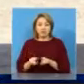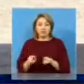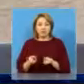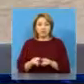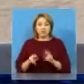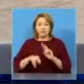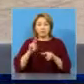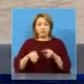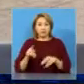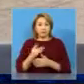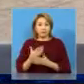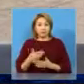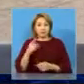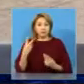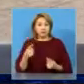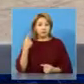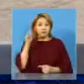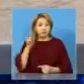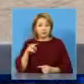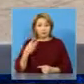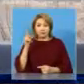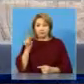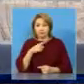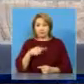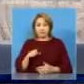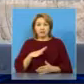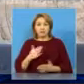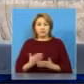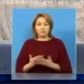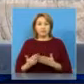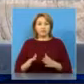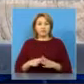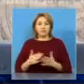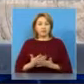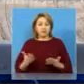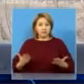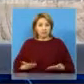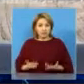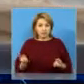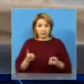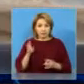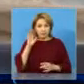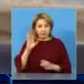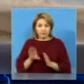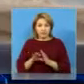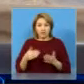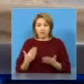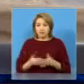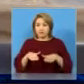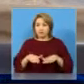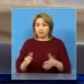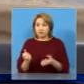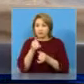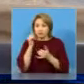мекенінің құрылғанын біреу білсе, біреу білмес. Қазір мұнда 500-ге тарта түтін бар. Біртіндеп тұрғындардың қажеттілігі ескеріліп келеді, бірақ шешімін